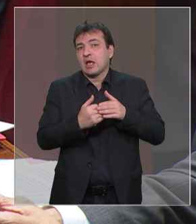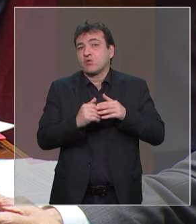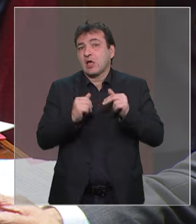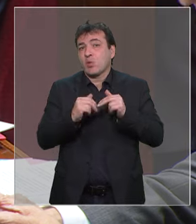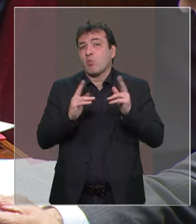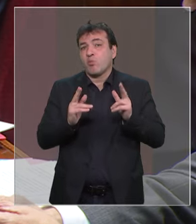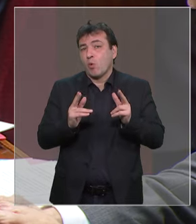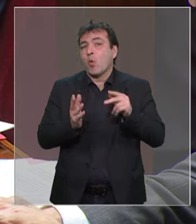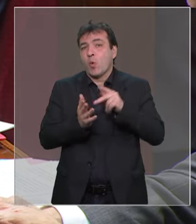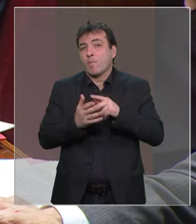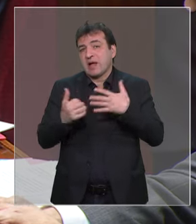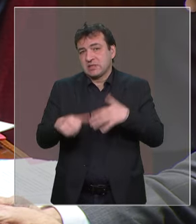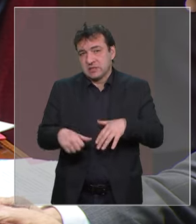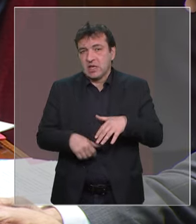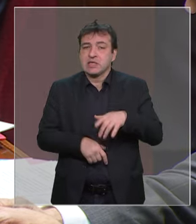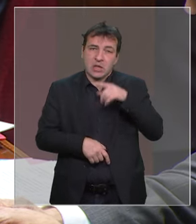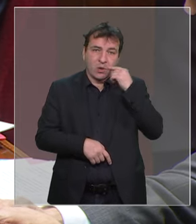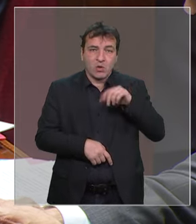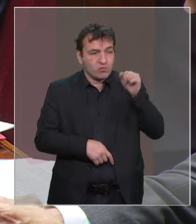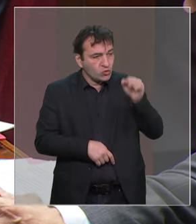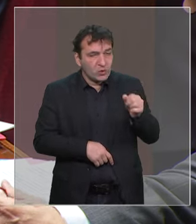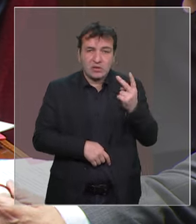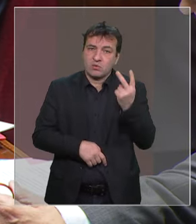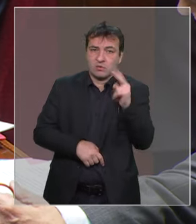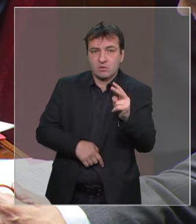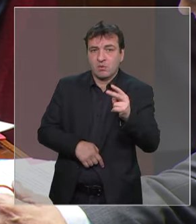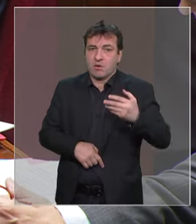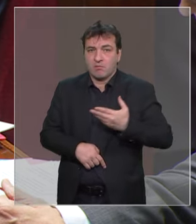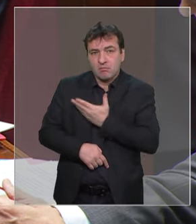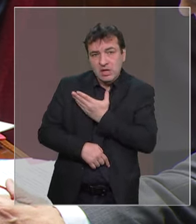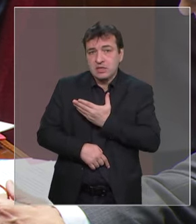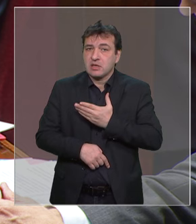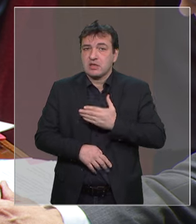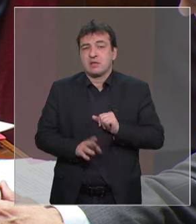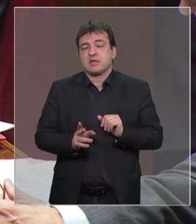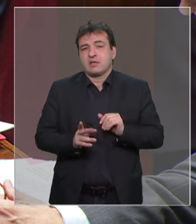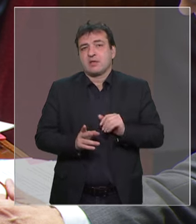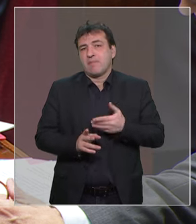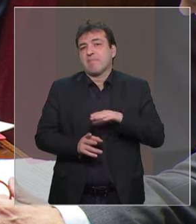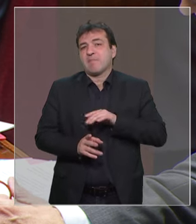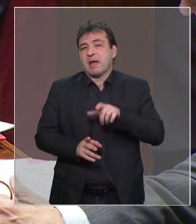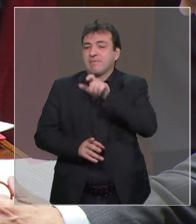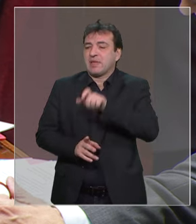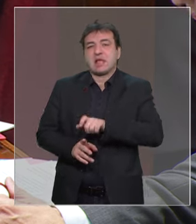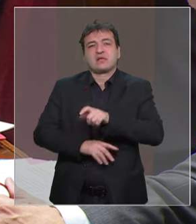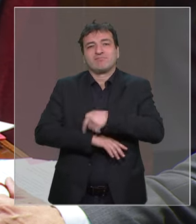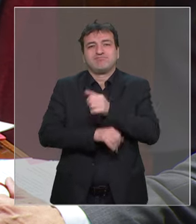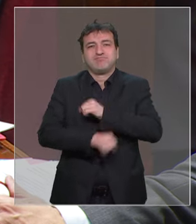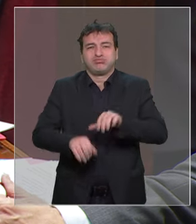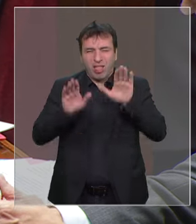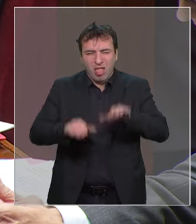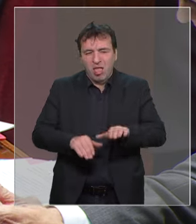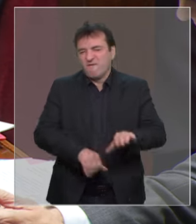un homme a été tué et deux autres personnes ont été blessées, victimes du terrorisme islamiste. Je veux leur rendre